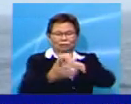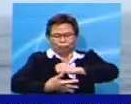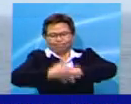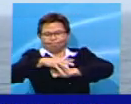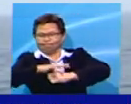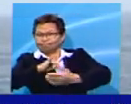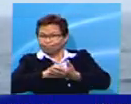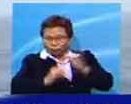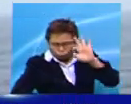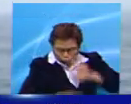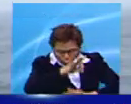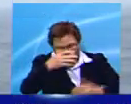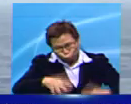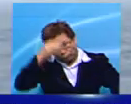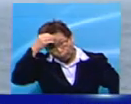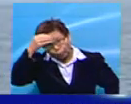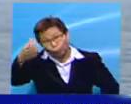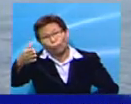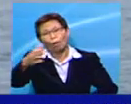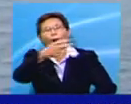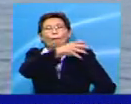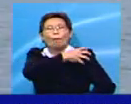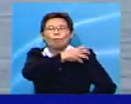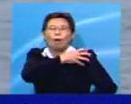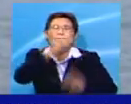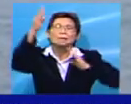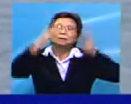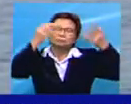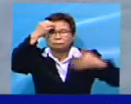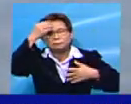peneman itu telah pun dimaklumkan kepada pihak berkuasa